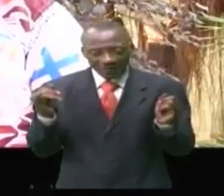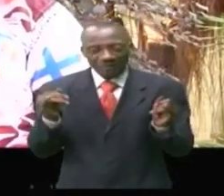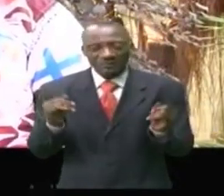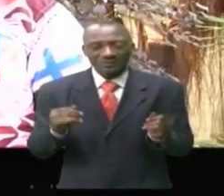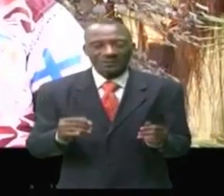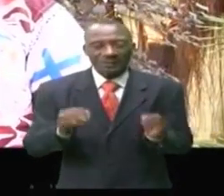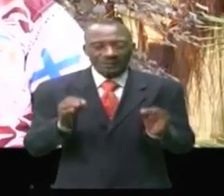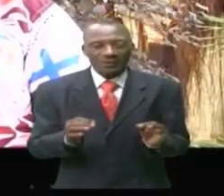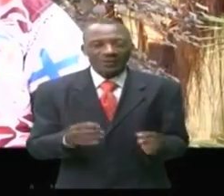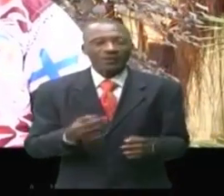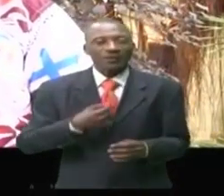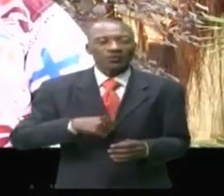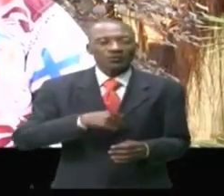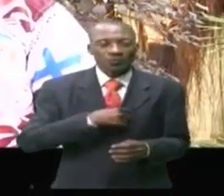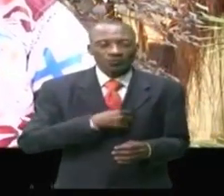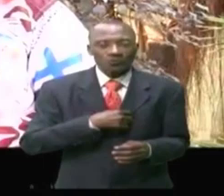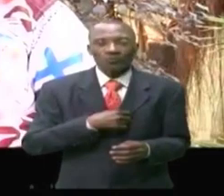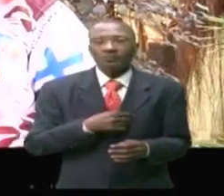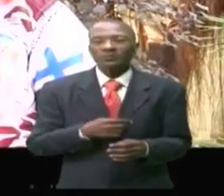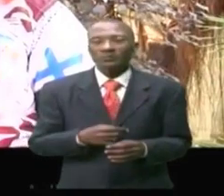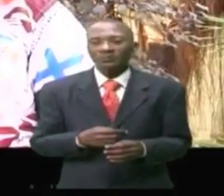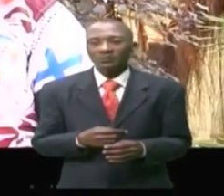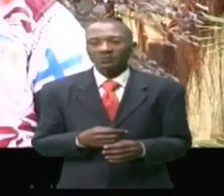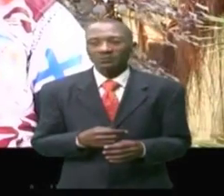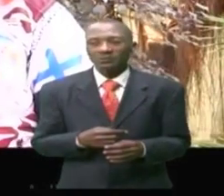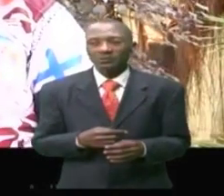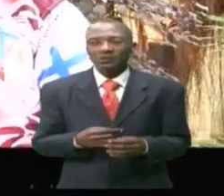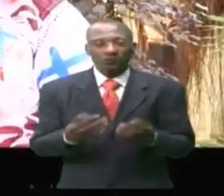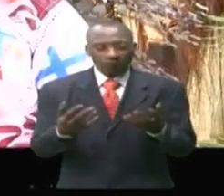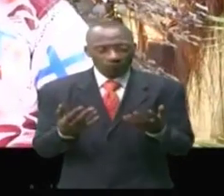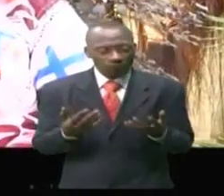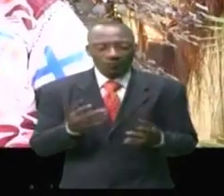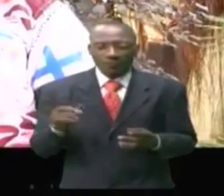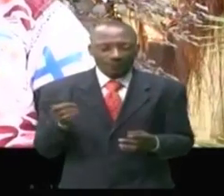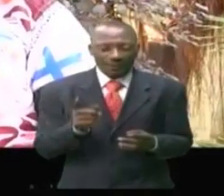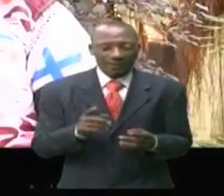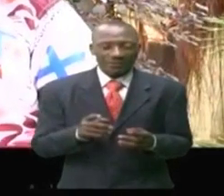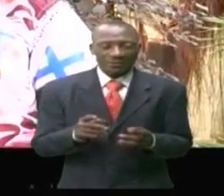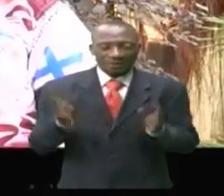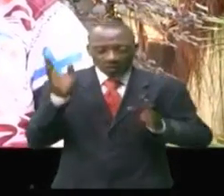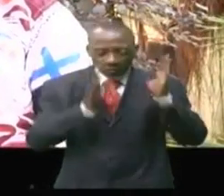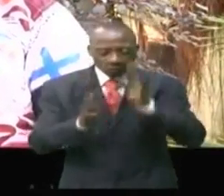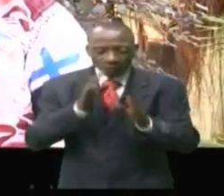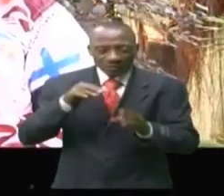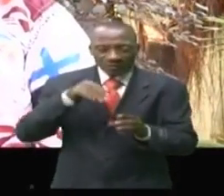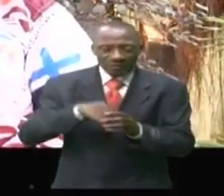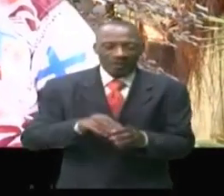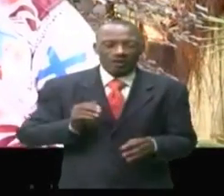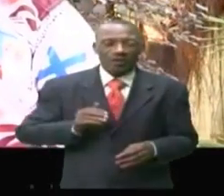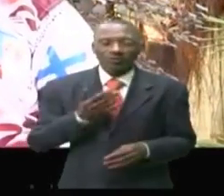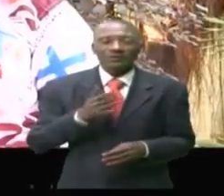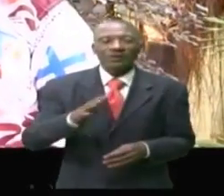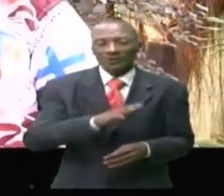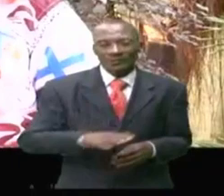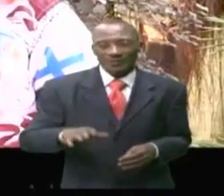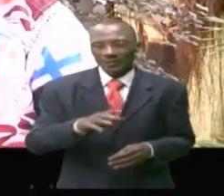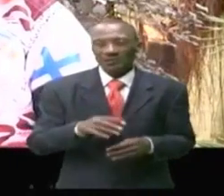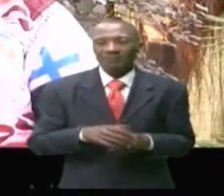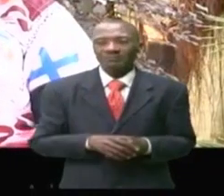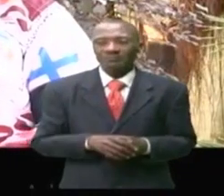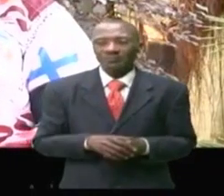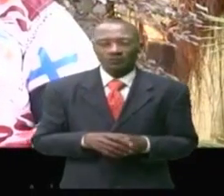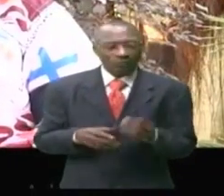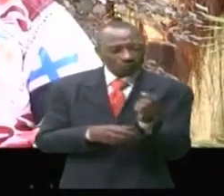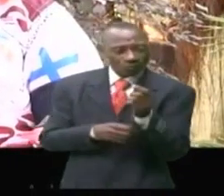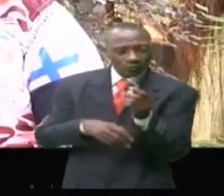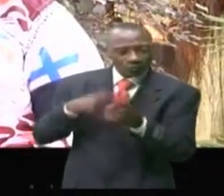justice les auteurs de ce massacre odieux. L'APTM exige que soit décrété